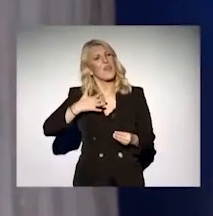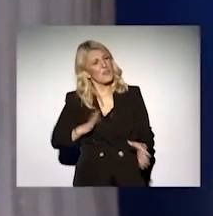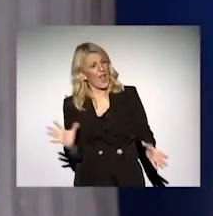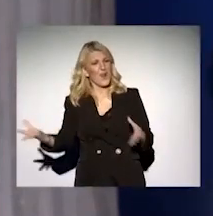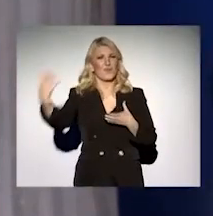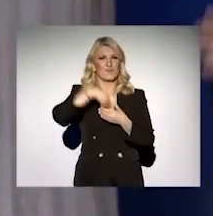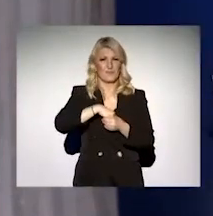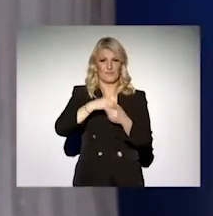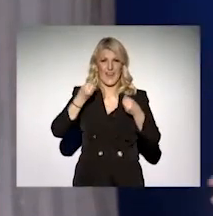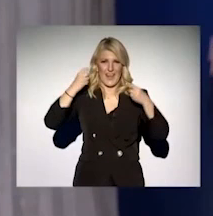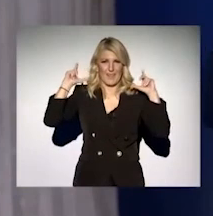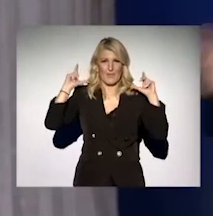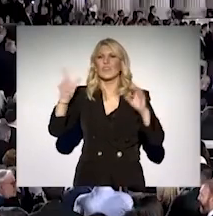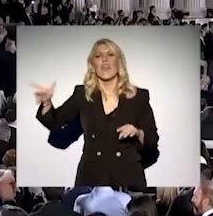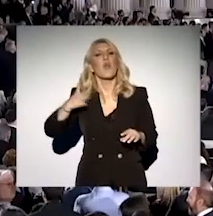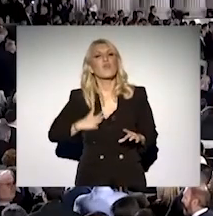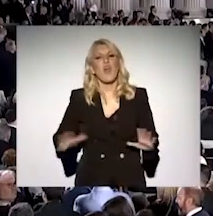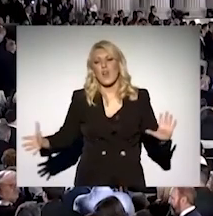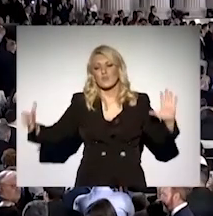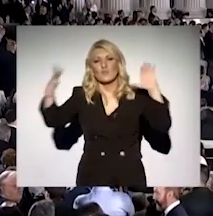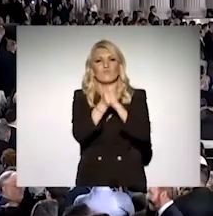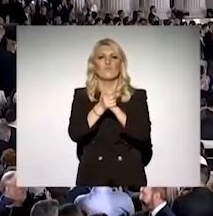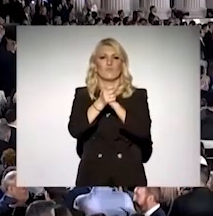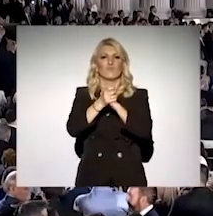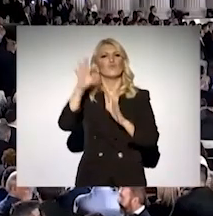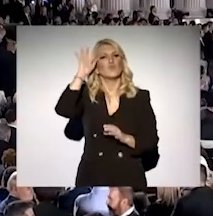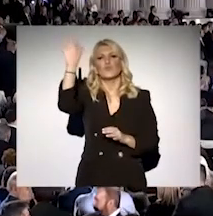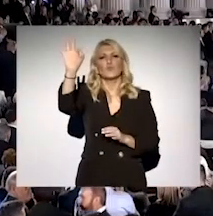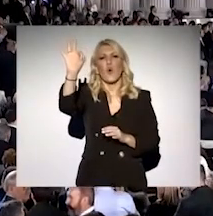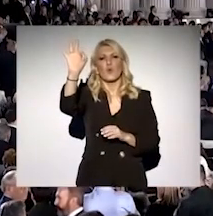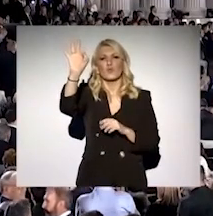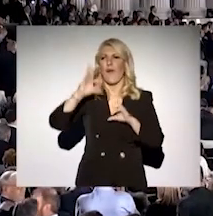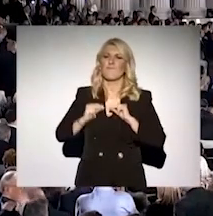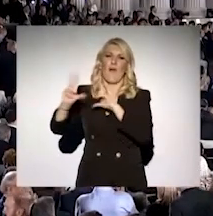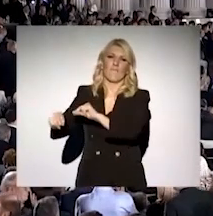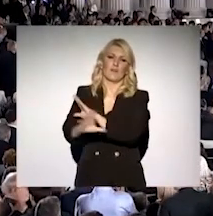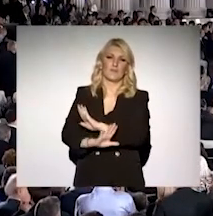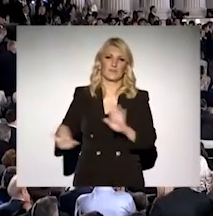και θυμηθεί τι λεγόταν πριν από μερικές εβδομάδες ή μερικούς μήνες, βγάζει τα συμπεράσματά του.